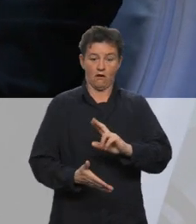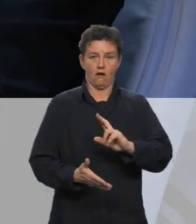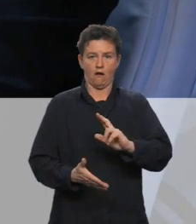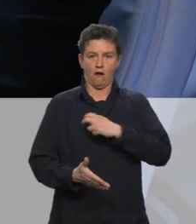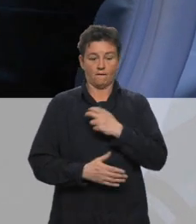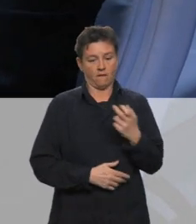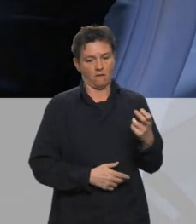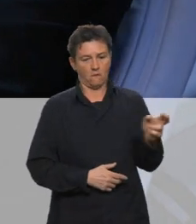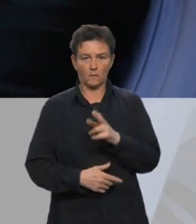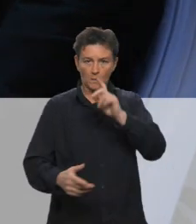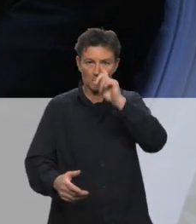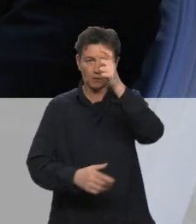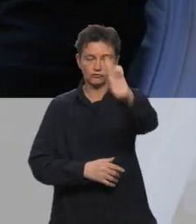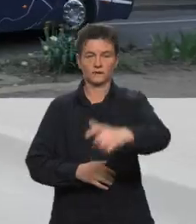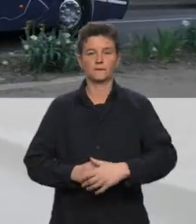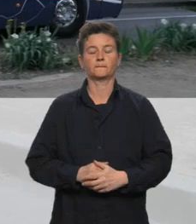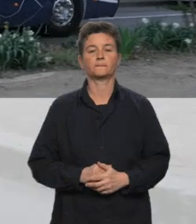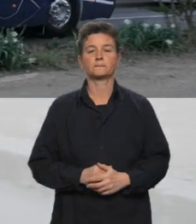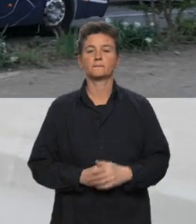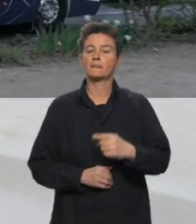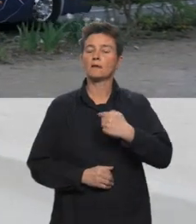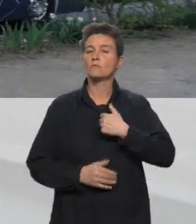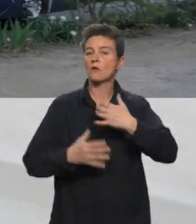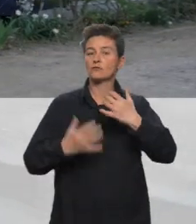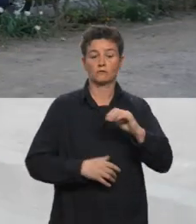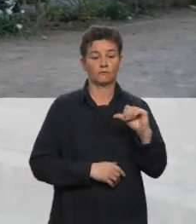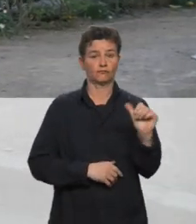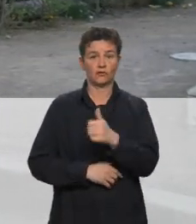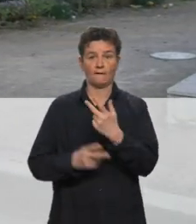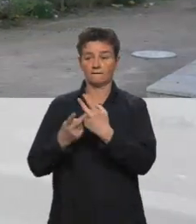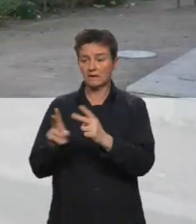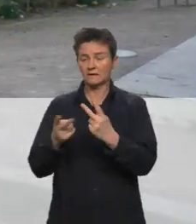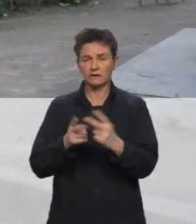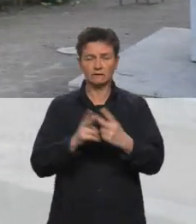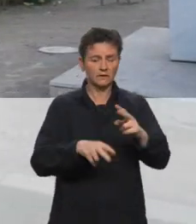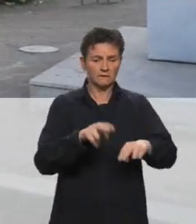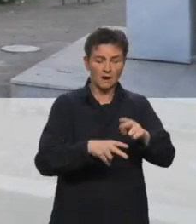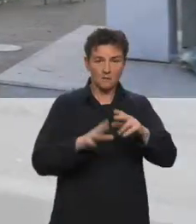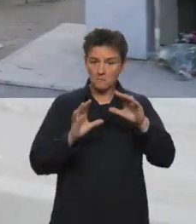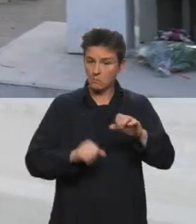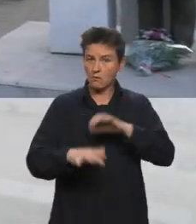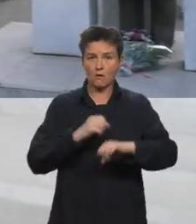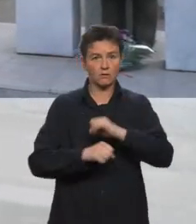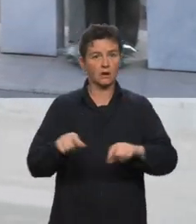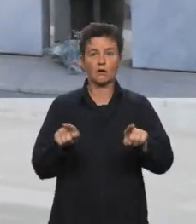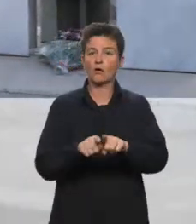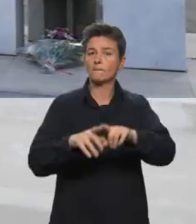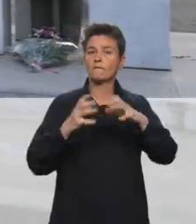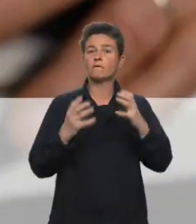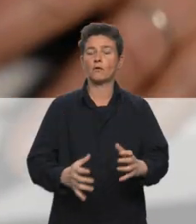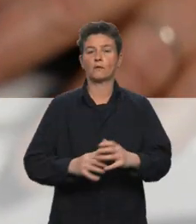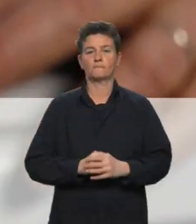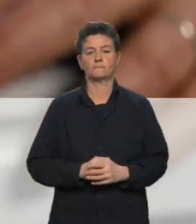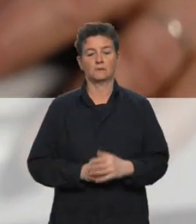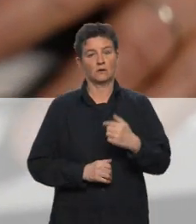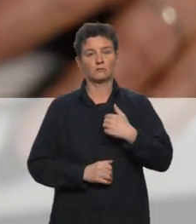enfin cohérente. Je veux que les communes puissent s'organiser comme elles le souhaitent.